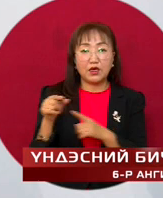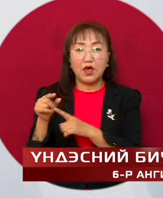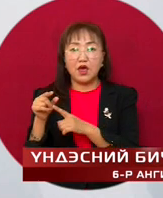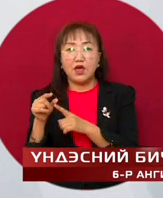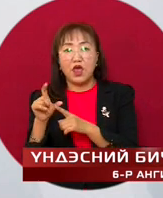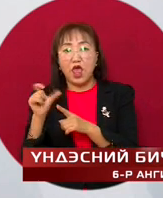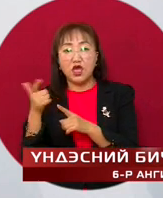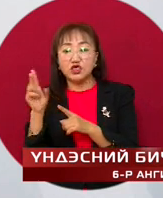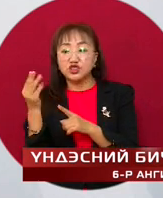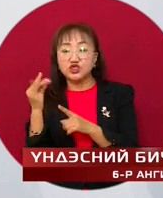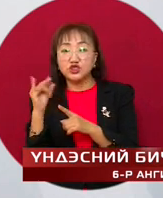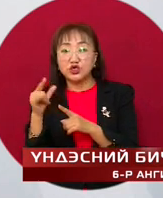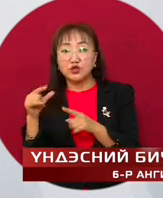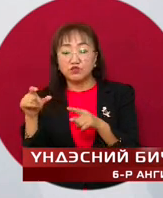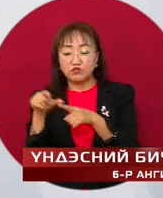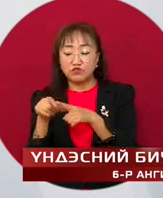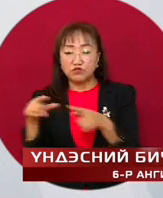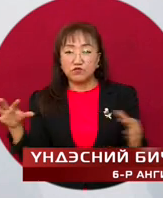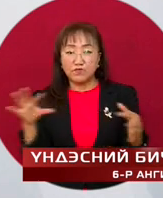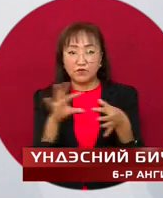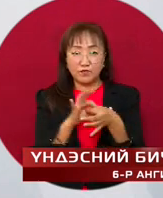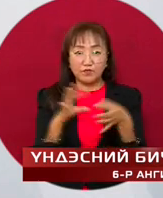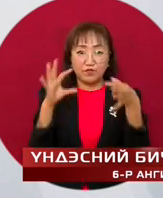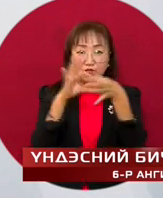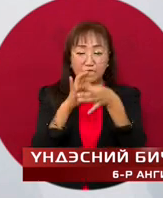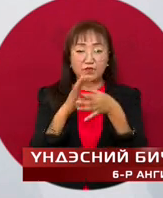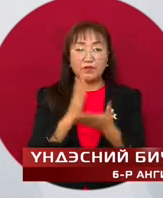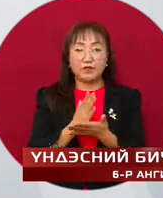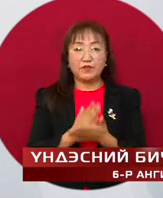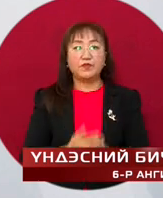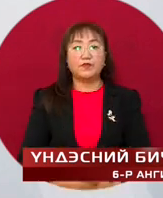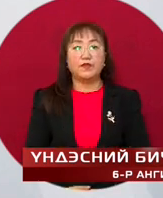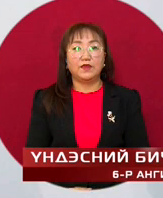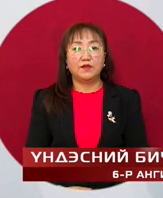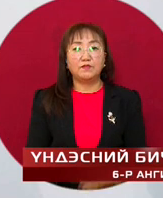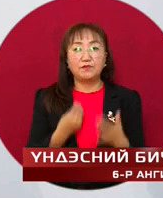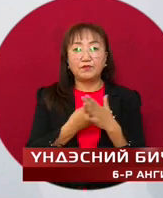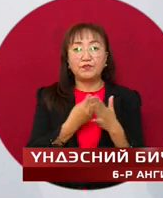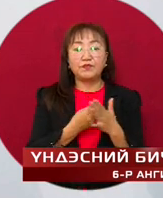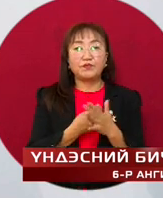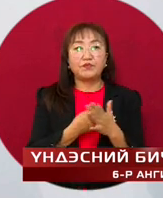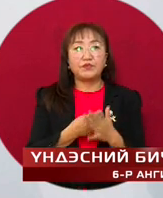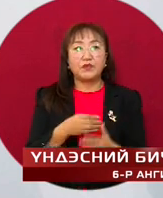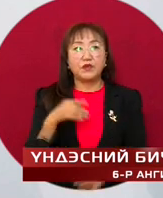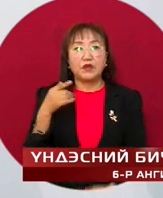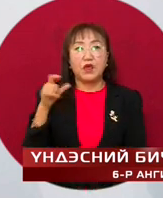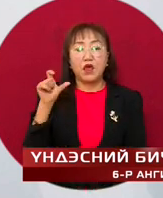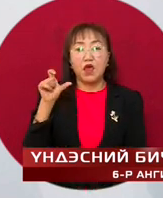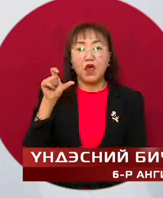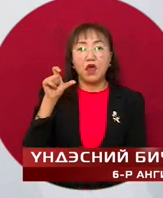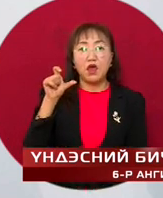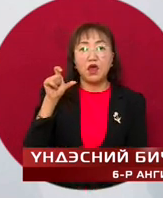энэ ойлголтойгоо холбон ойлгох шаардлагатай байдаг. За жишээ авъя. Эр гэдэг үг эгшгээр төгссөн учраас ийм